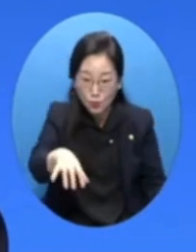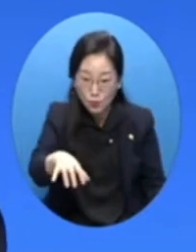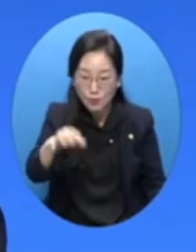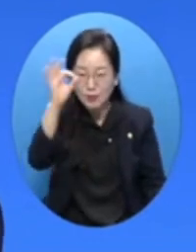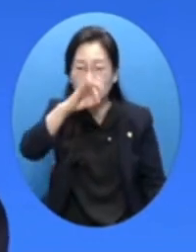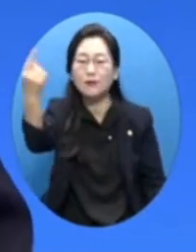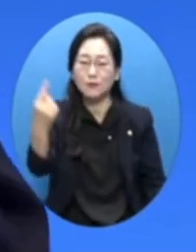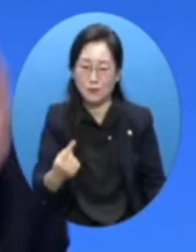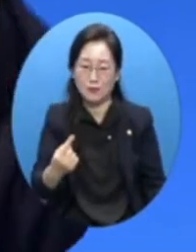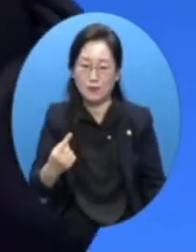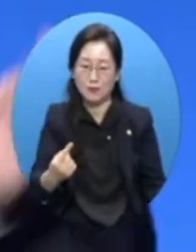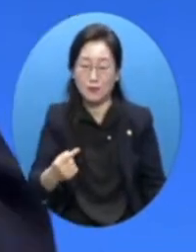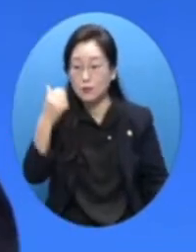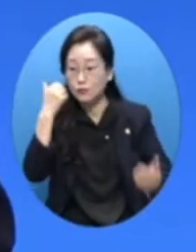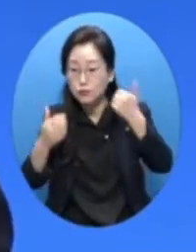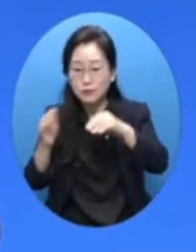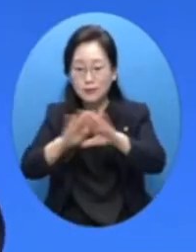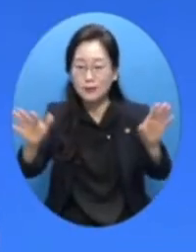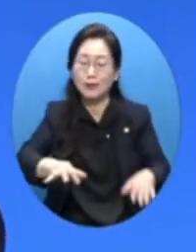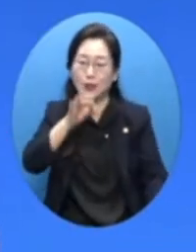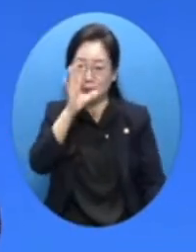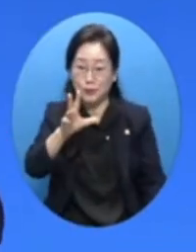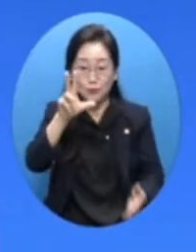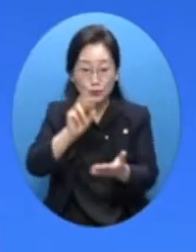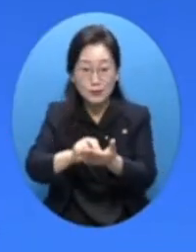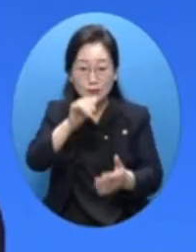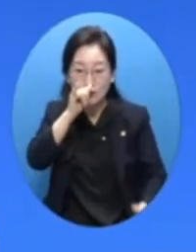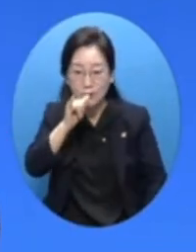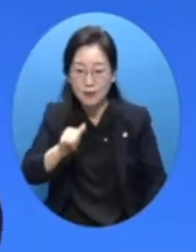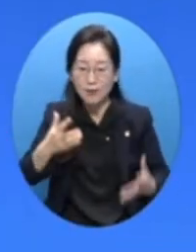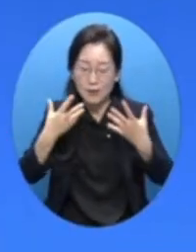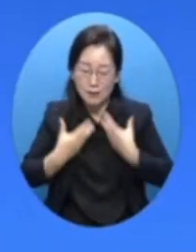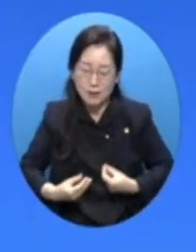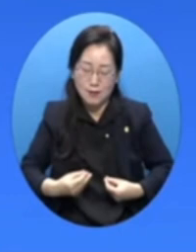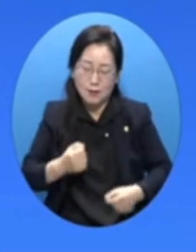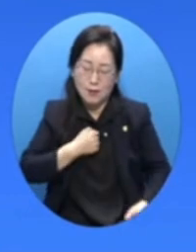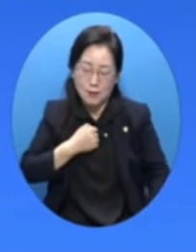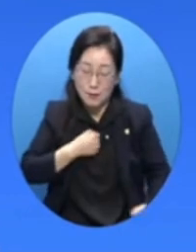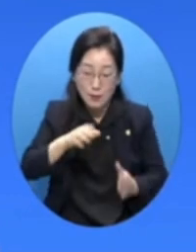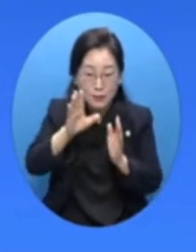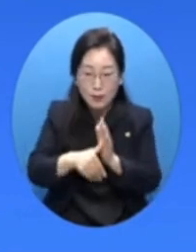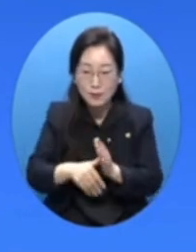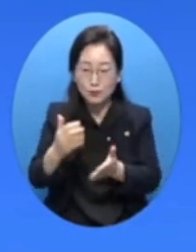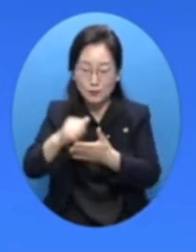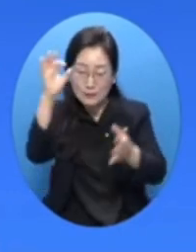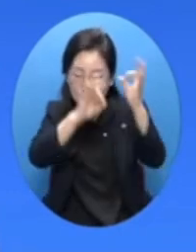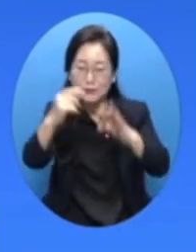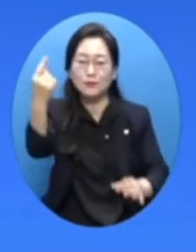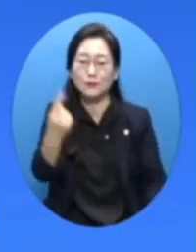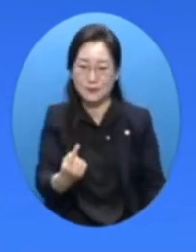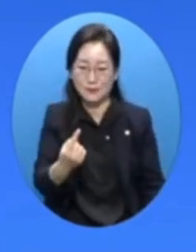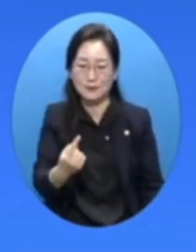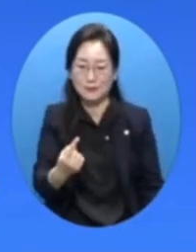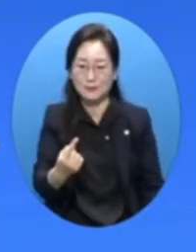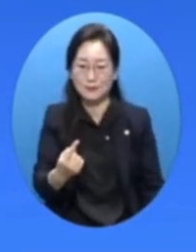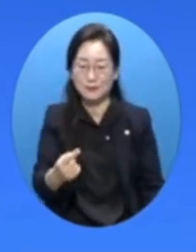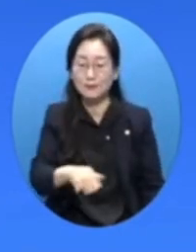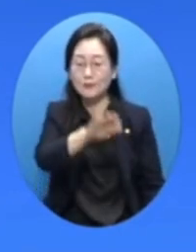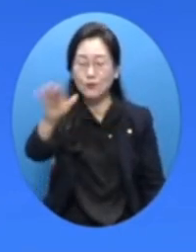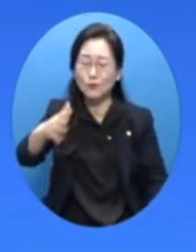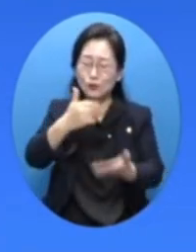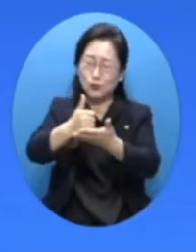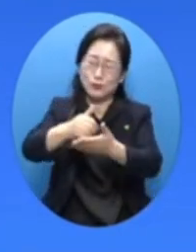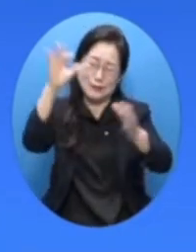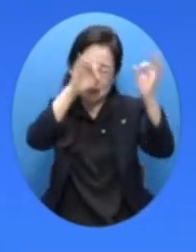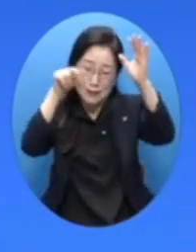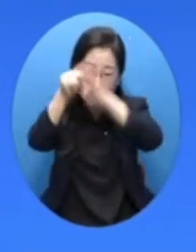찾아오시는 것입니다. 그 누구도 해결하지 못할 문제 가운데 절망에 처해 주저앉아 있을 때 주님 우리를 찾아오십니다. 우리가 주님을 찾아가는